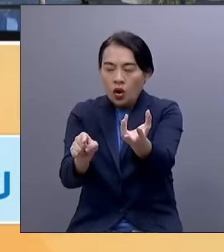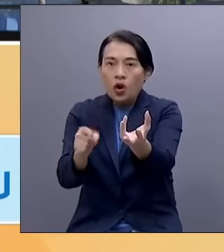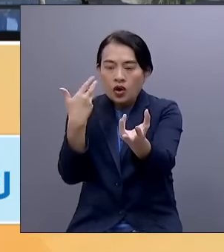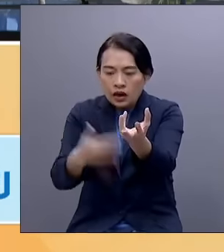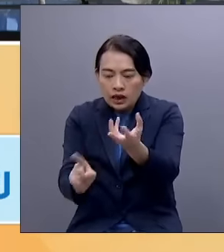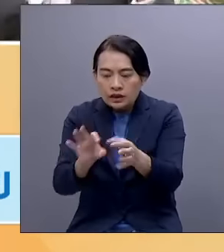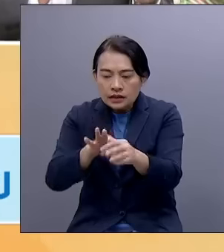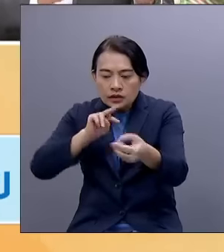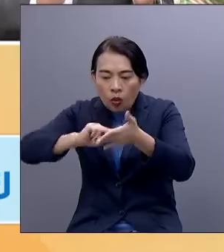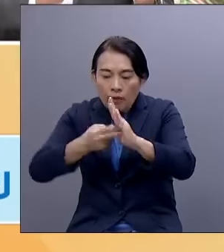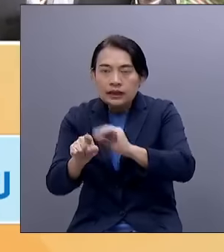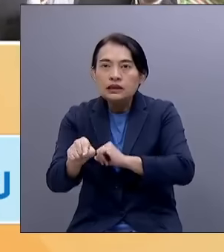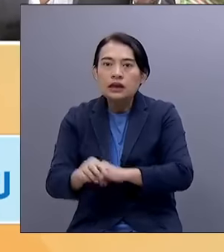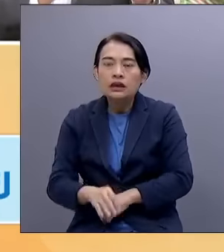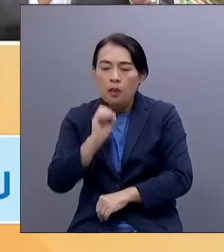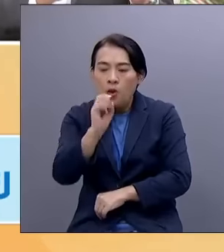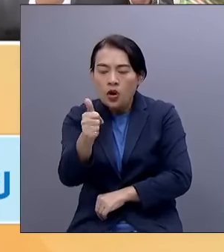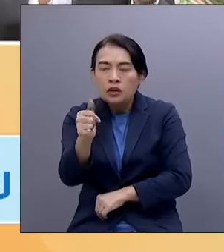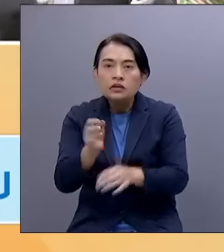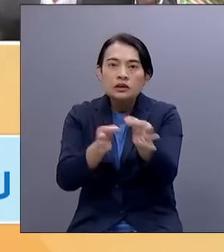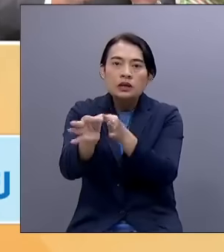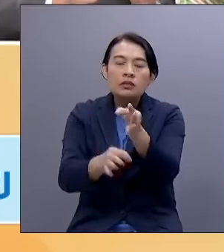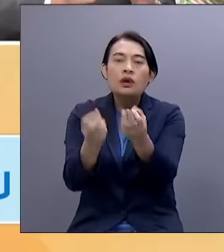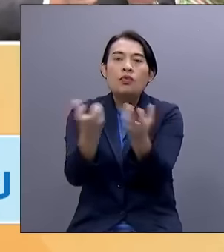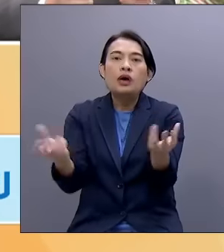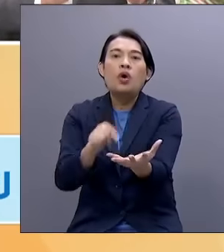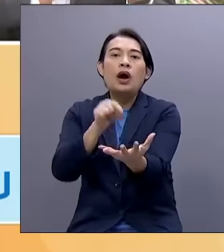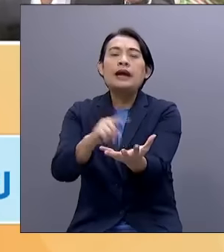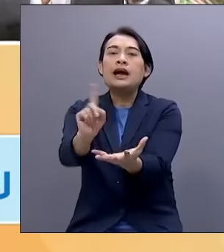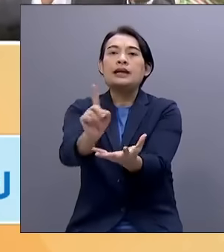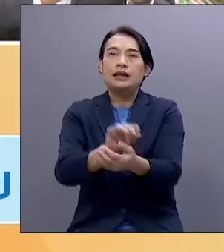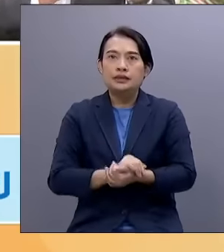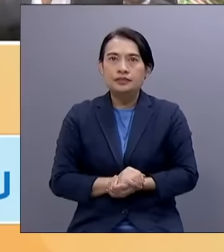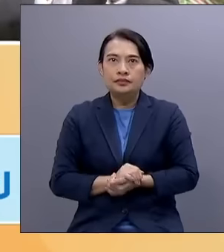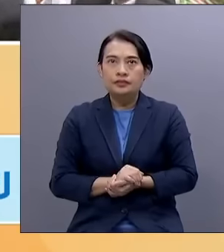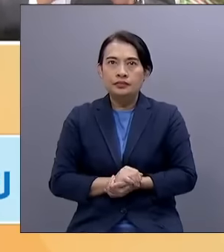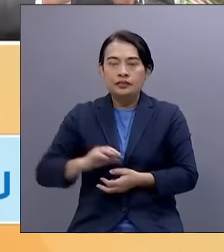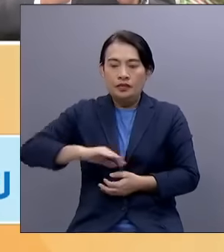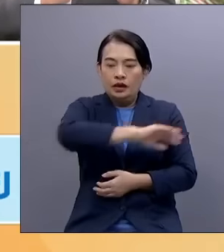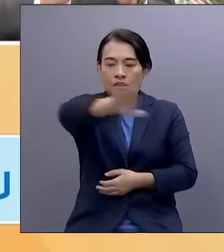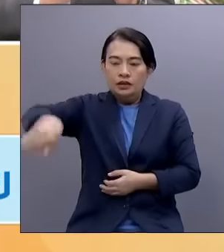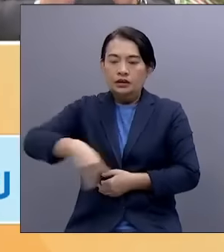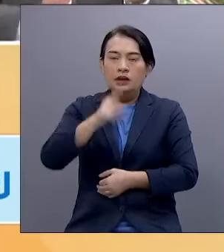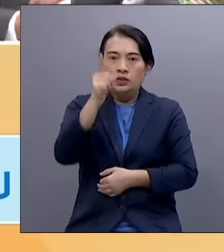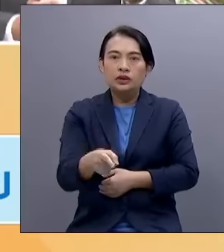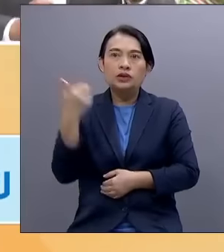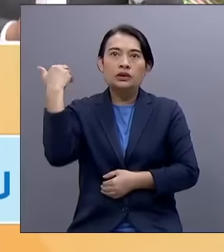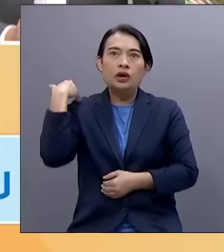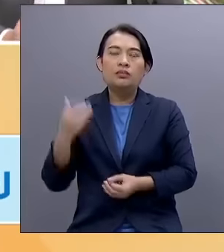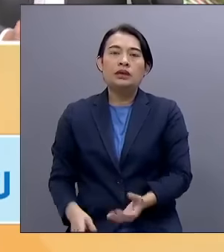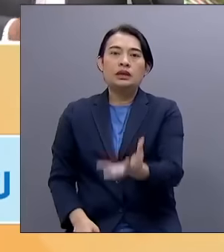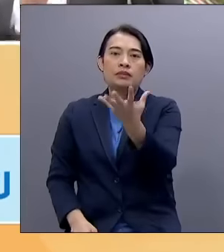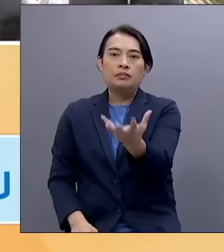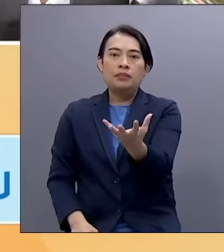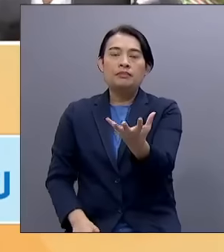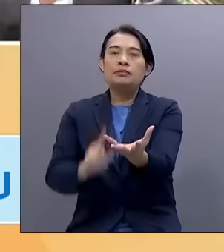ทรัพยเฉพาะสิ่งคือหมายถึงว่าระบุได้ว่าสินค้าชิ้นนั้นเนี่ยคือชิ้นไหนหมายถึงว่าทั้งหมดเนี่ยมันต้องมีชิ้นเดียวอ่าสมมุติบอกว่าเป็น